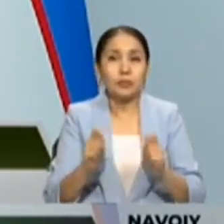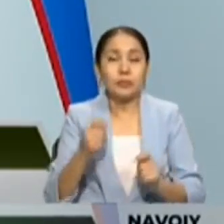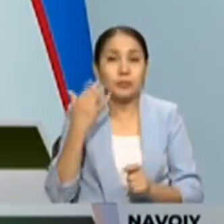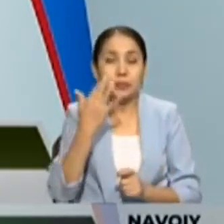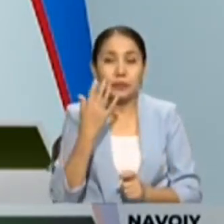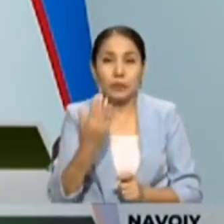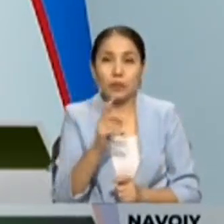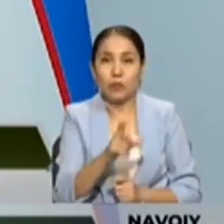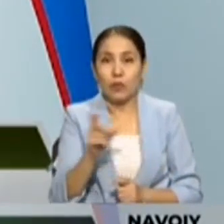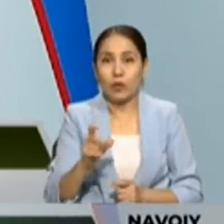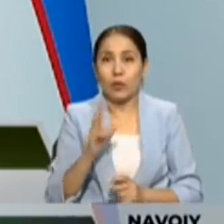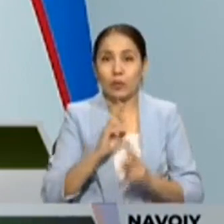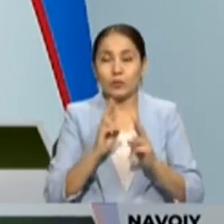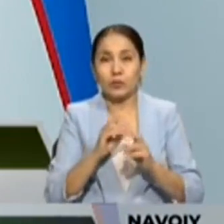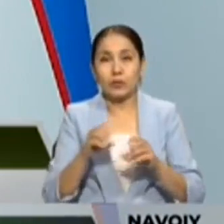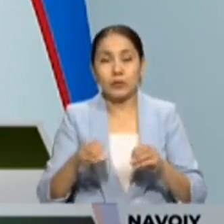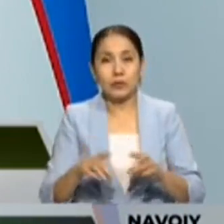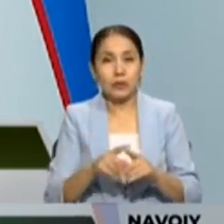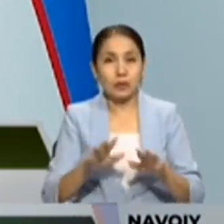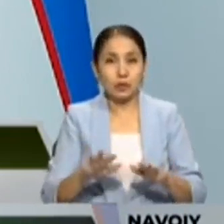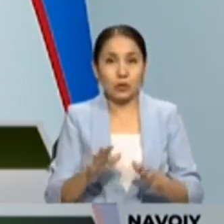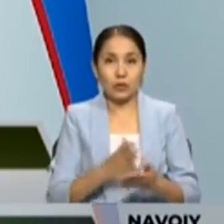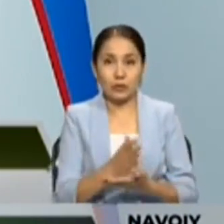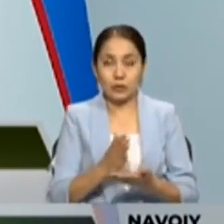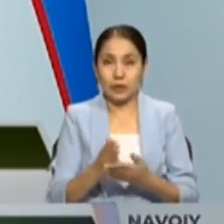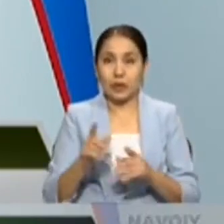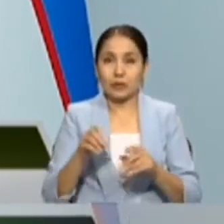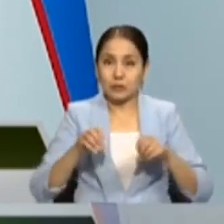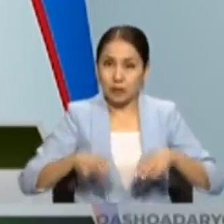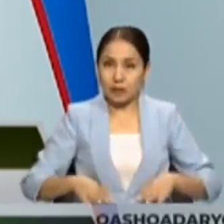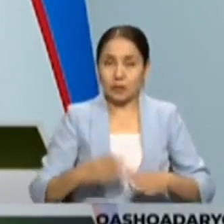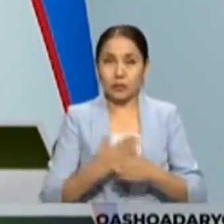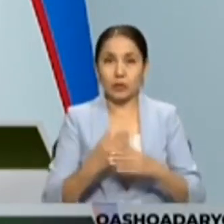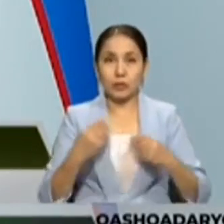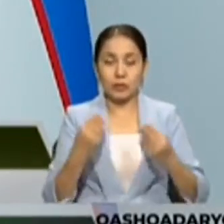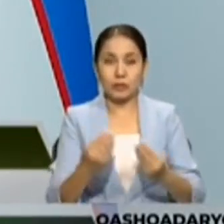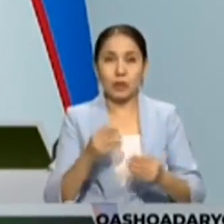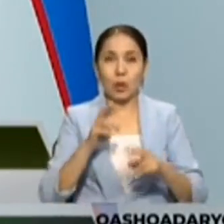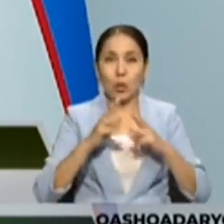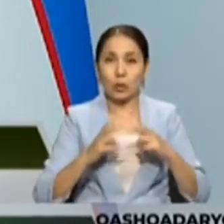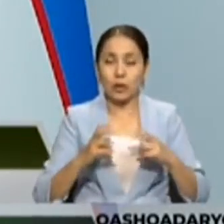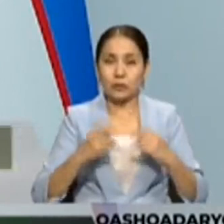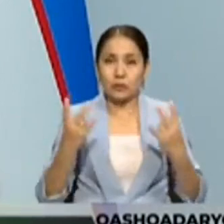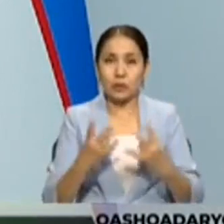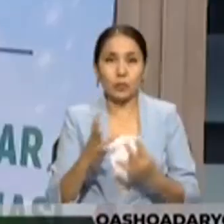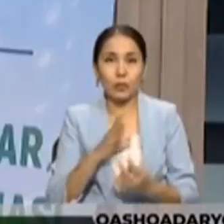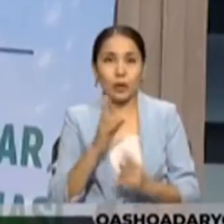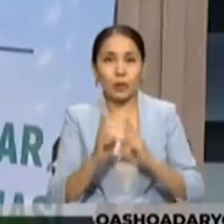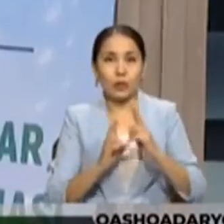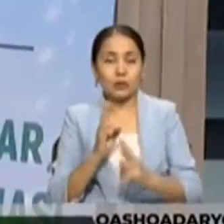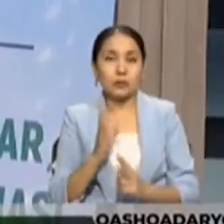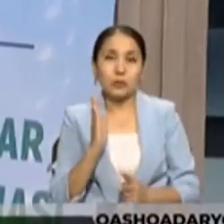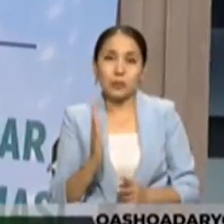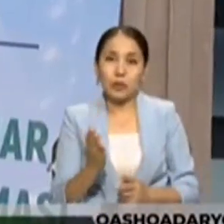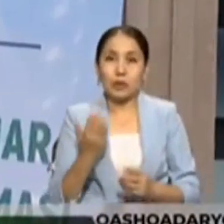maqsad o'sha fuqarolarning murojaatlarini eshitish, joyida o'sha hal qilish choralarini ko'rish, shuningdek o'rganish zarur bo'lgan murojaatlar